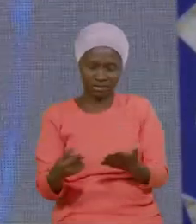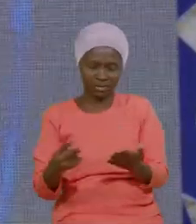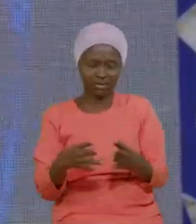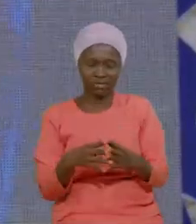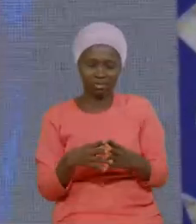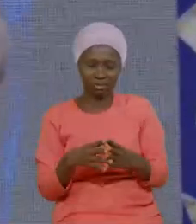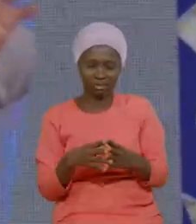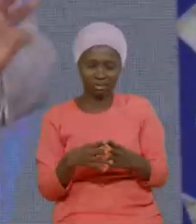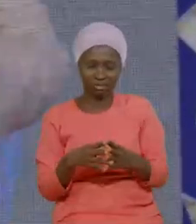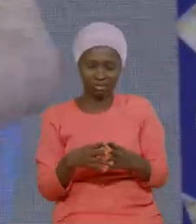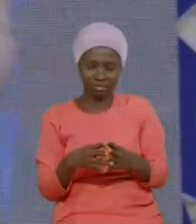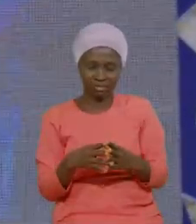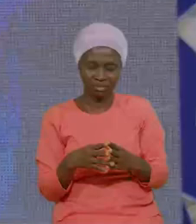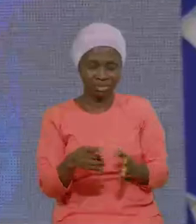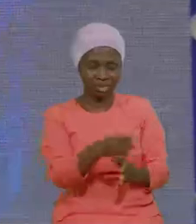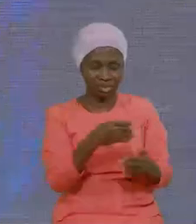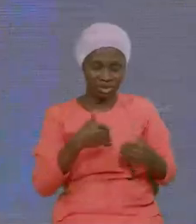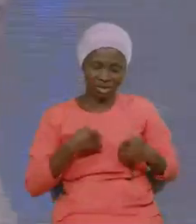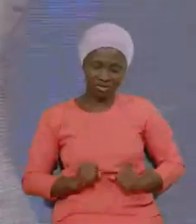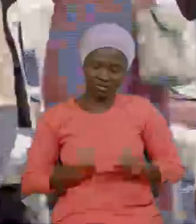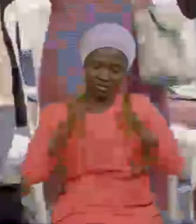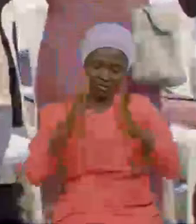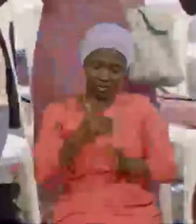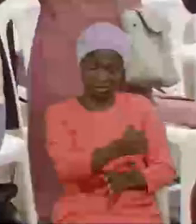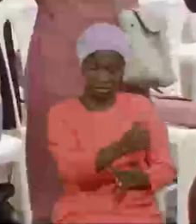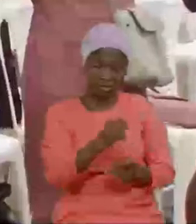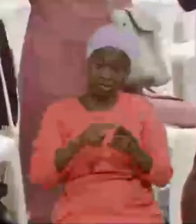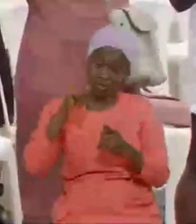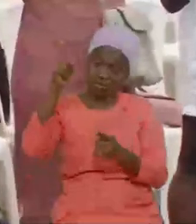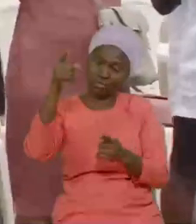Tout ce qui t'est confié n'échoue jamais.